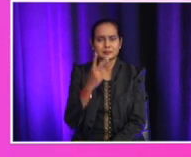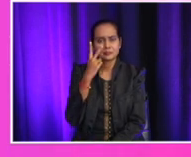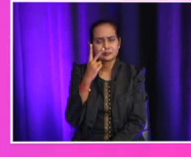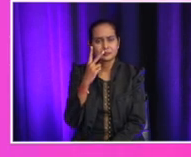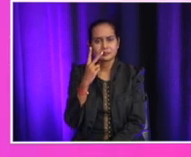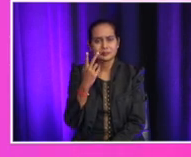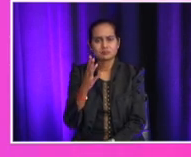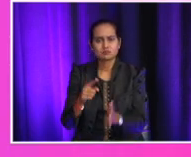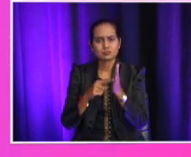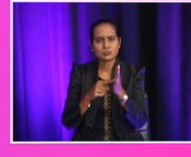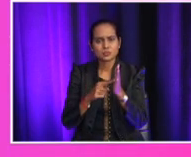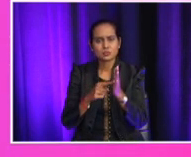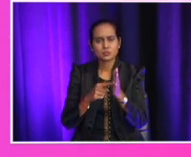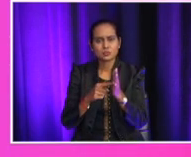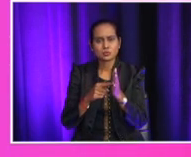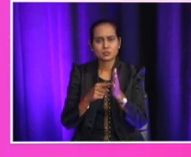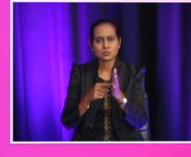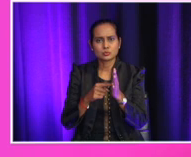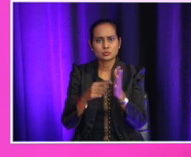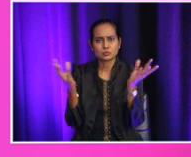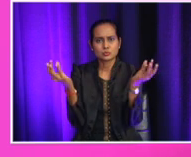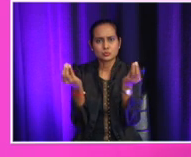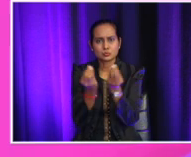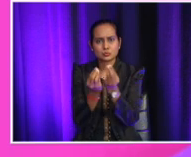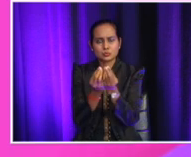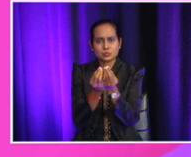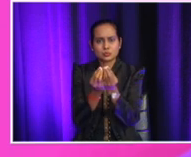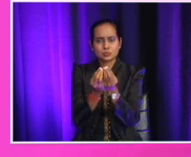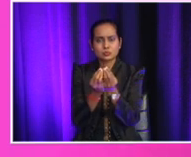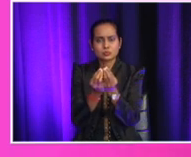menunjukkan statistik pembacaan rakyat Indonesia